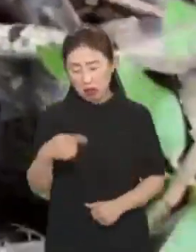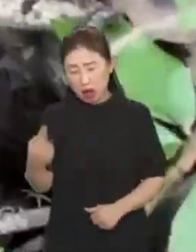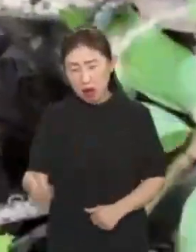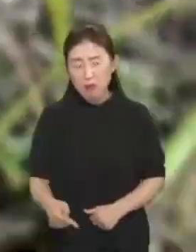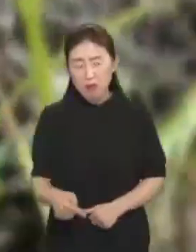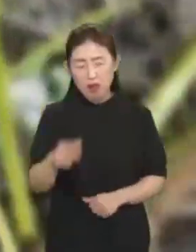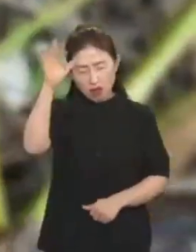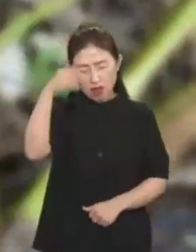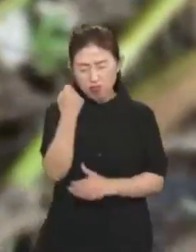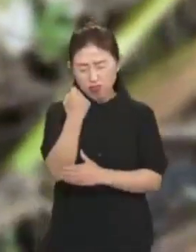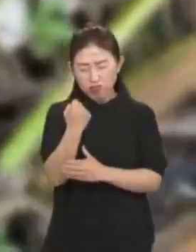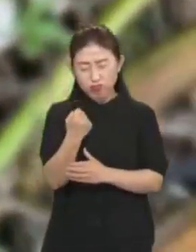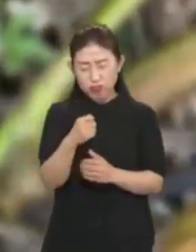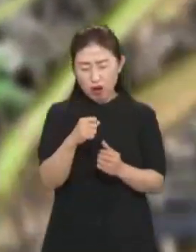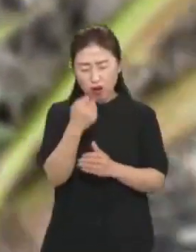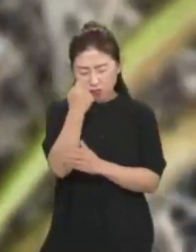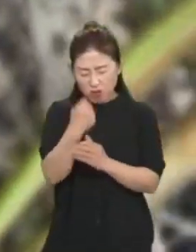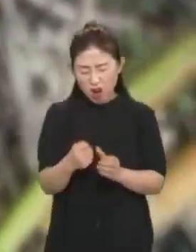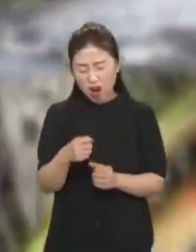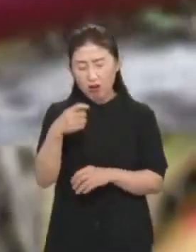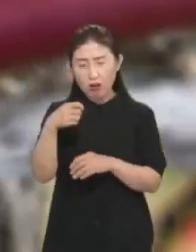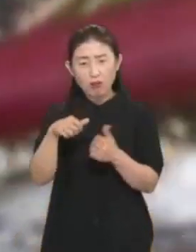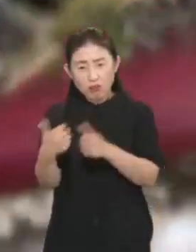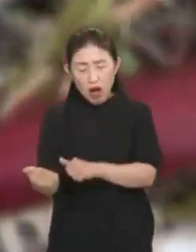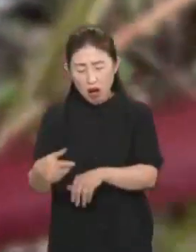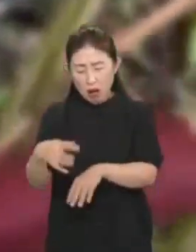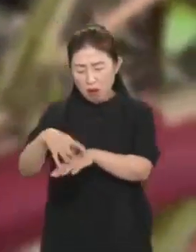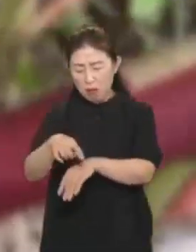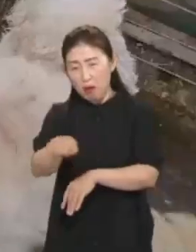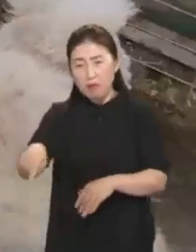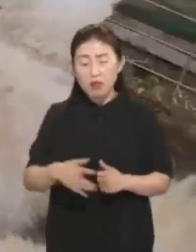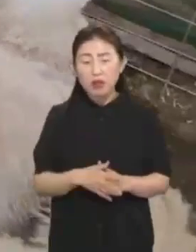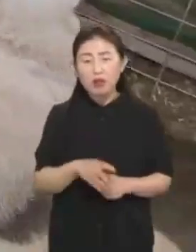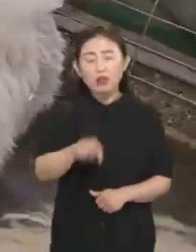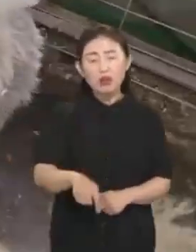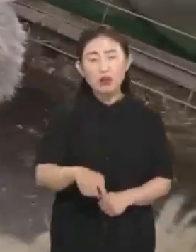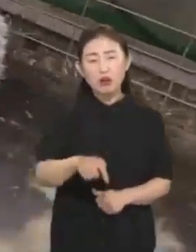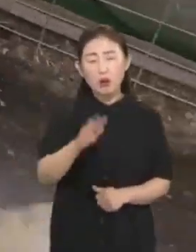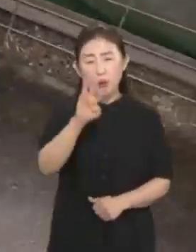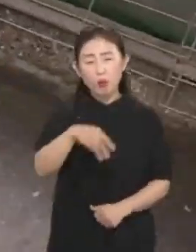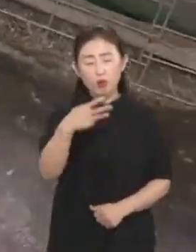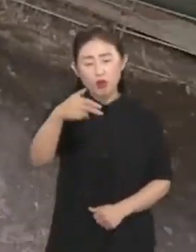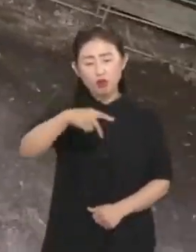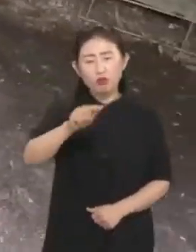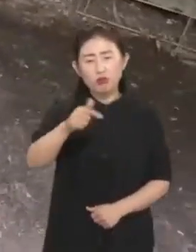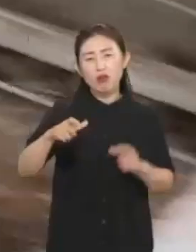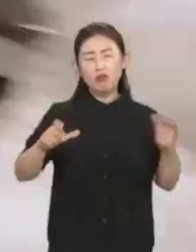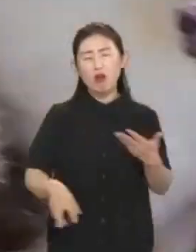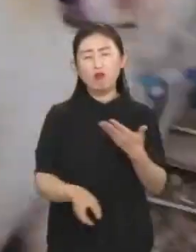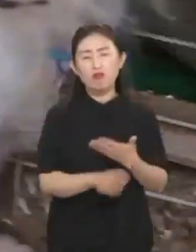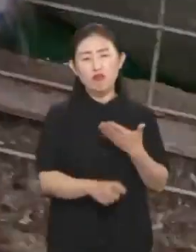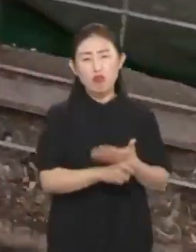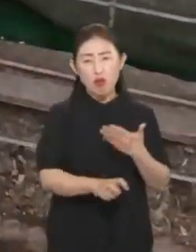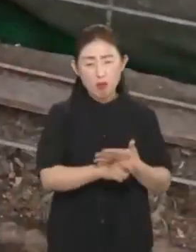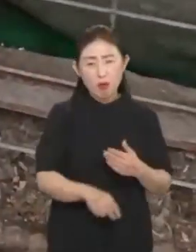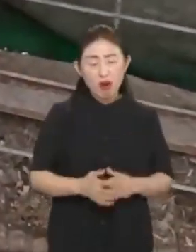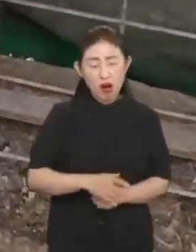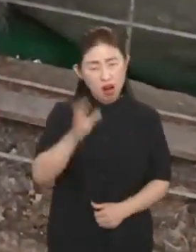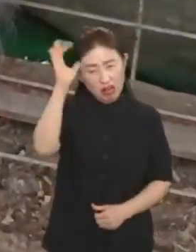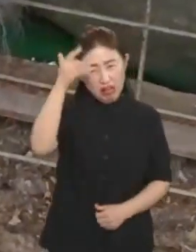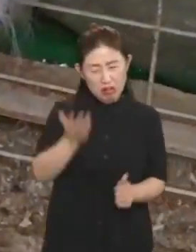사체들과 뼈들이 잇따라 나옵니다. 보령시 주산면에 있는 불법 개 번식장으로 한쪽 눈이 없는 강아지도